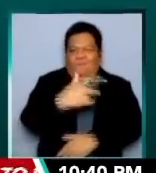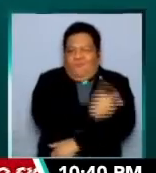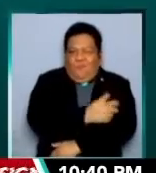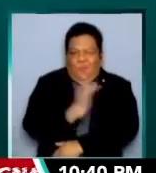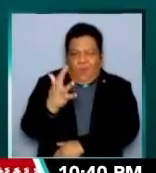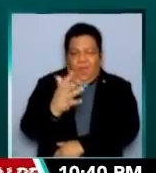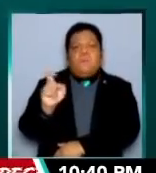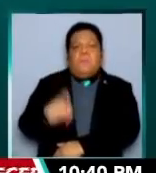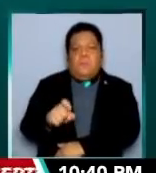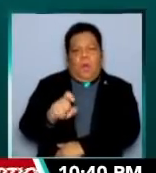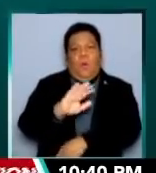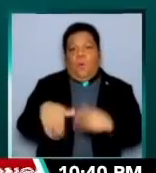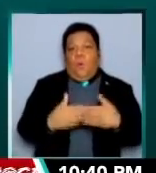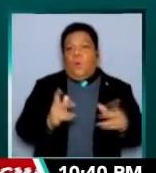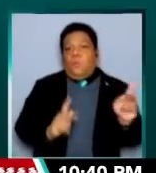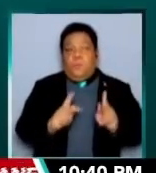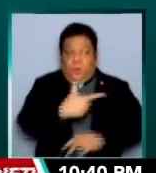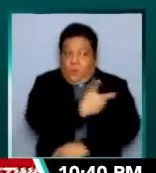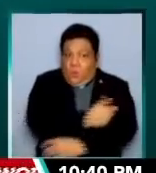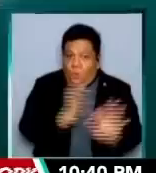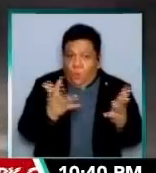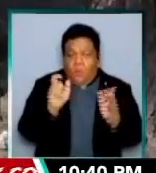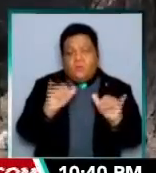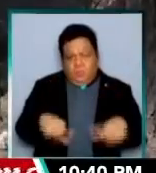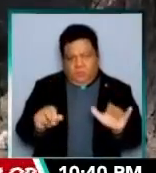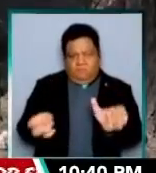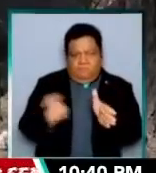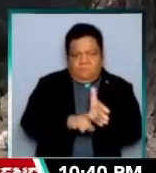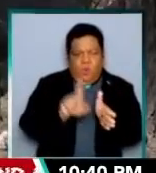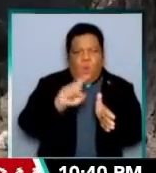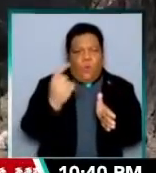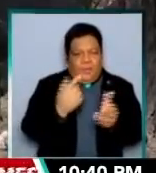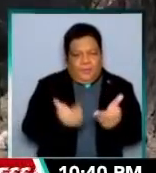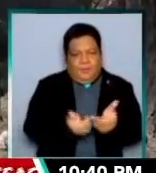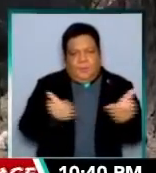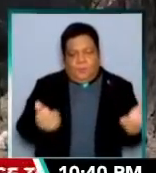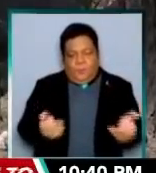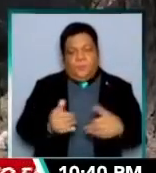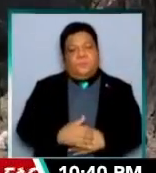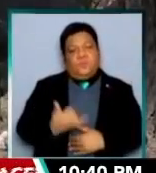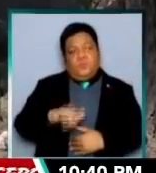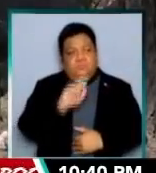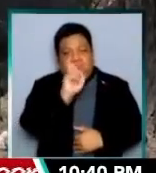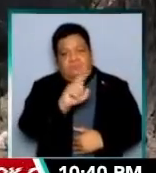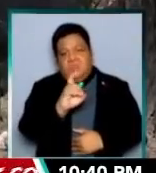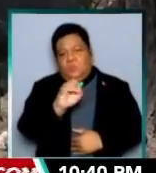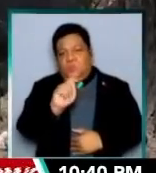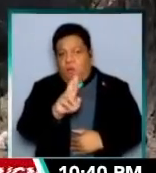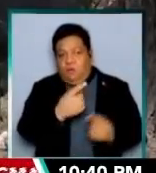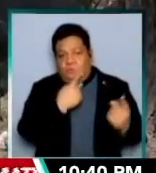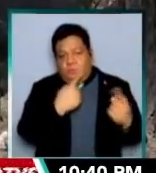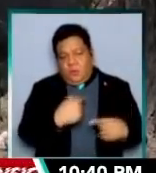public transportation ang mga unvaccinated pero nakahiwalay sila. Hinihingan pa namin ng reaksyon ang DOTR. Sandra